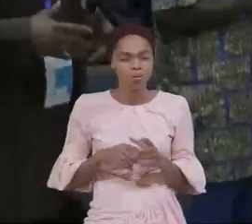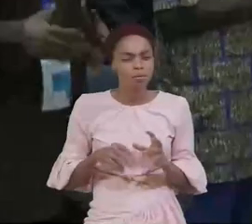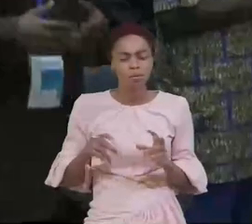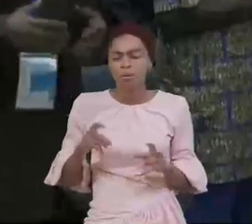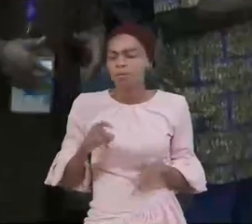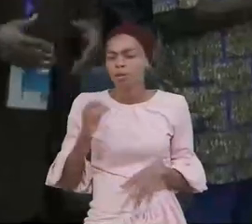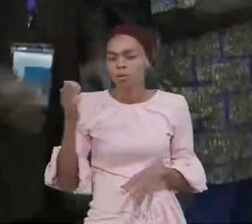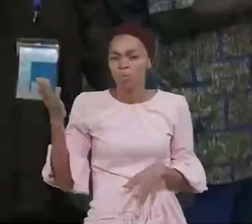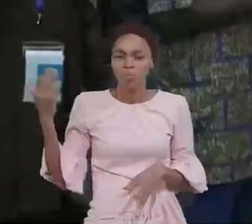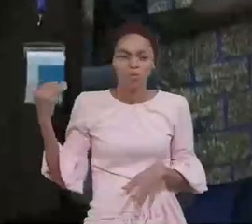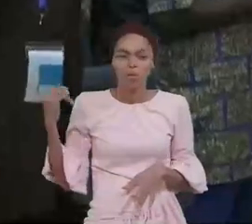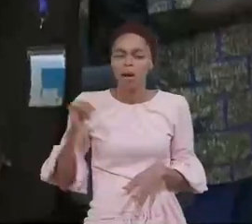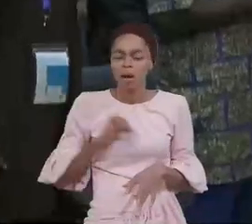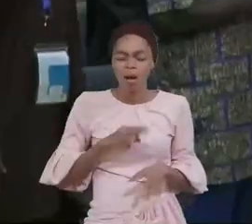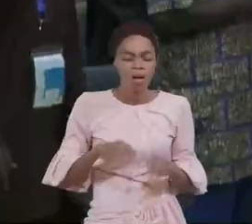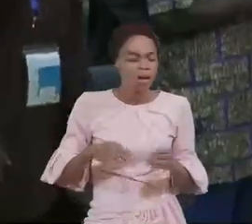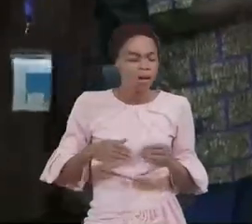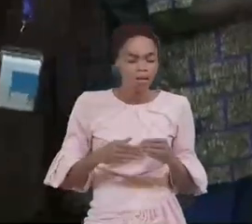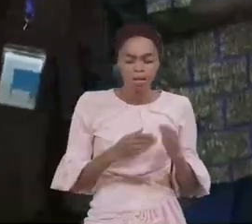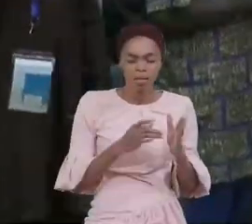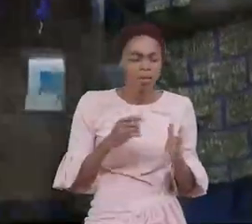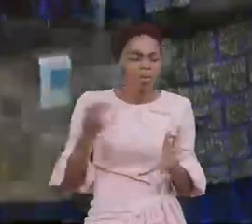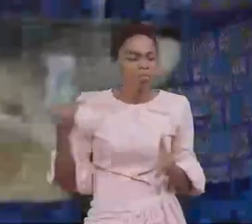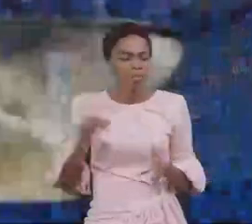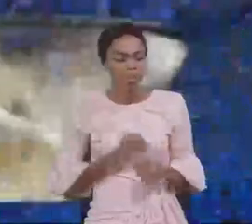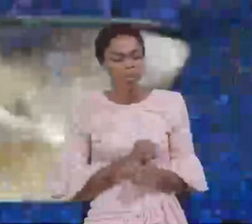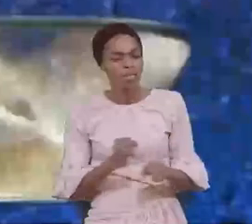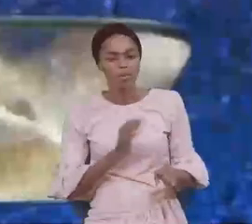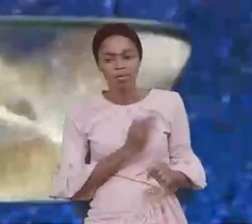À ce que j'ai fait moi-même tout seul.